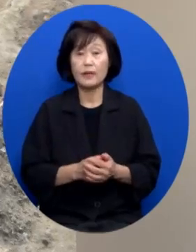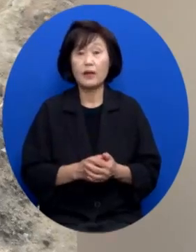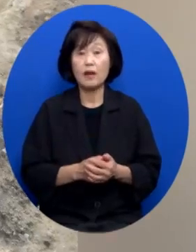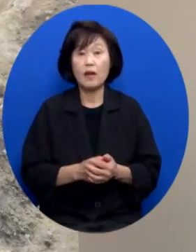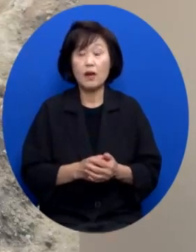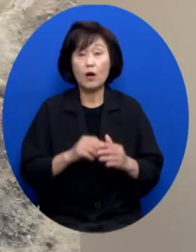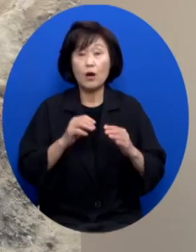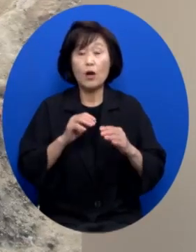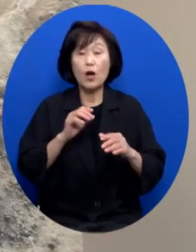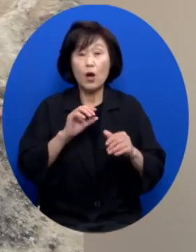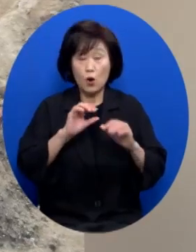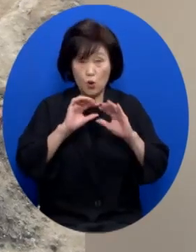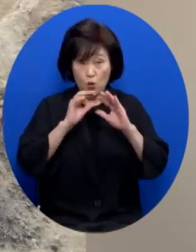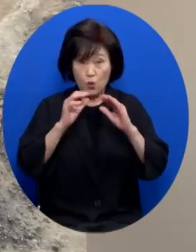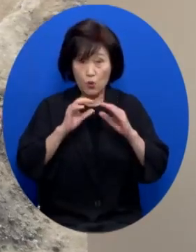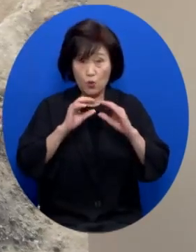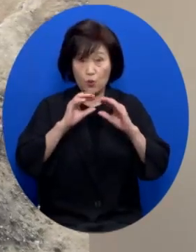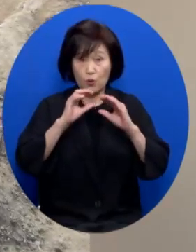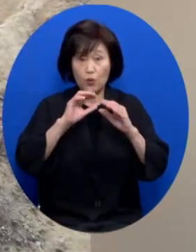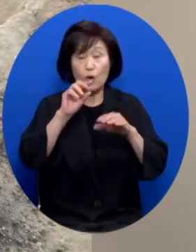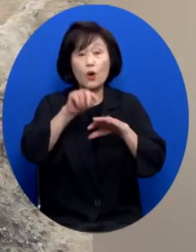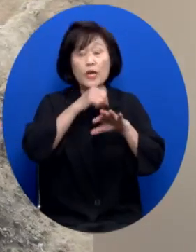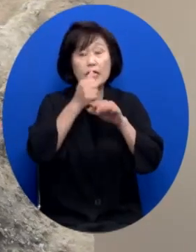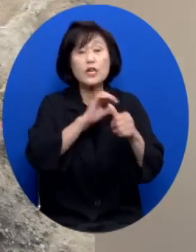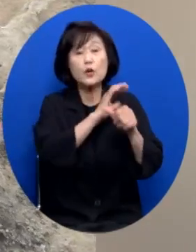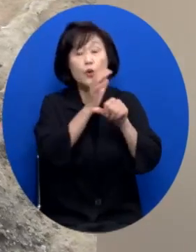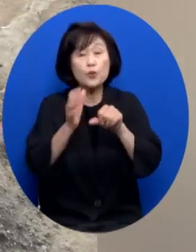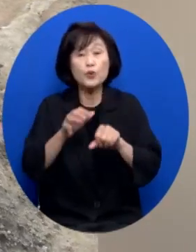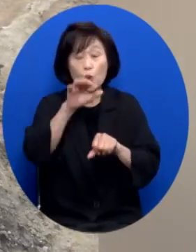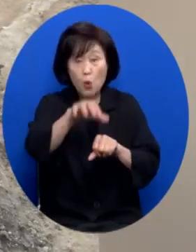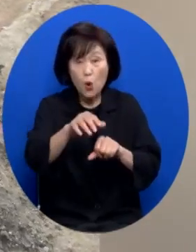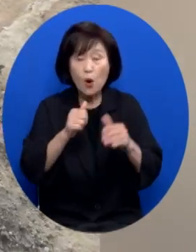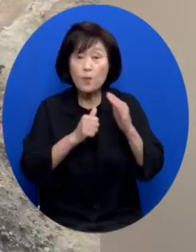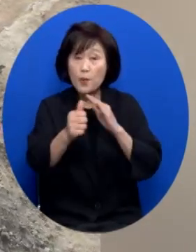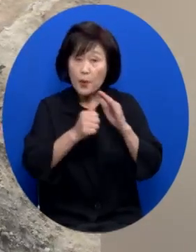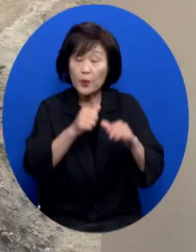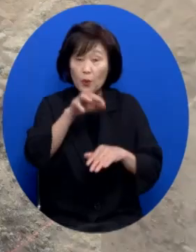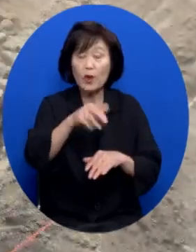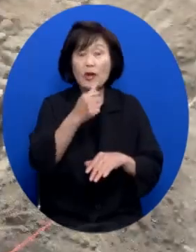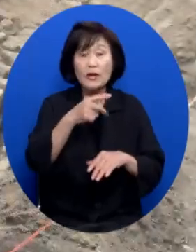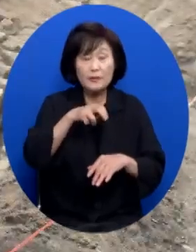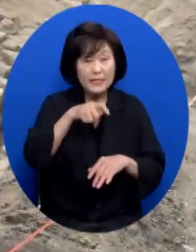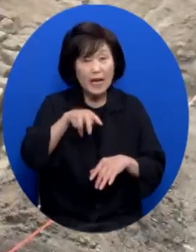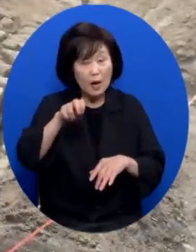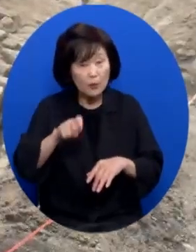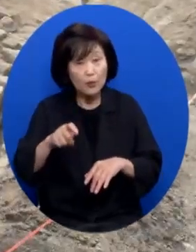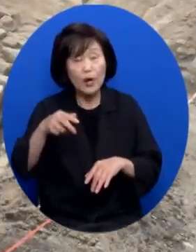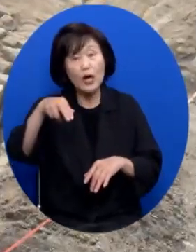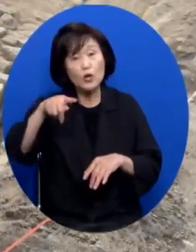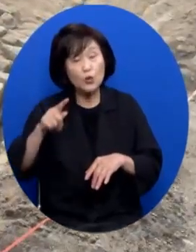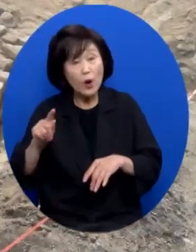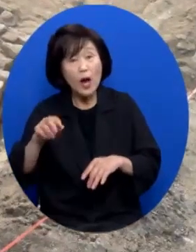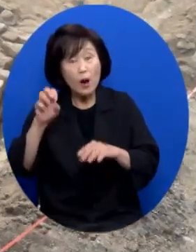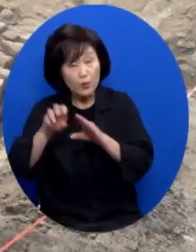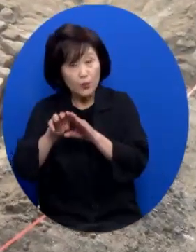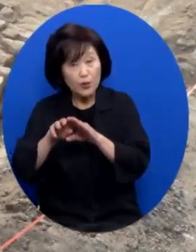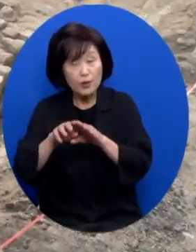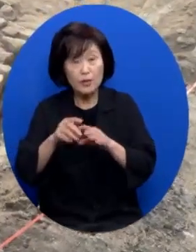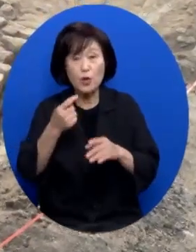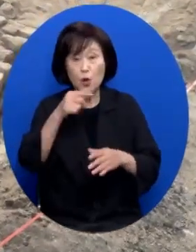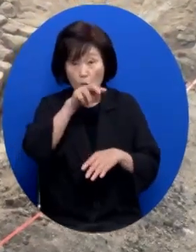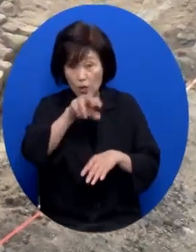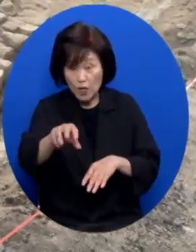국가유산청 국능유적본부는 발굴 조사를 통해 흥덕전 출입문인 흠사문과 소암문의 위치와 규모를 확인했다고